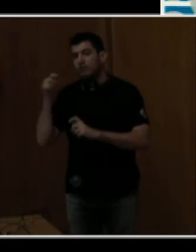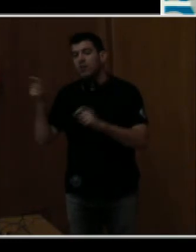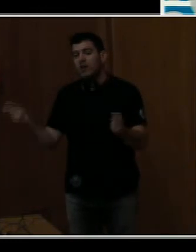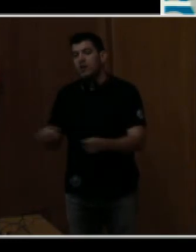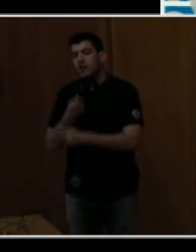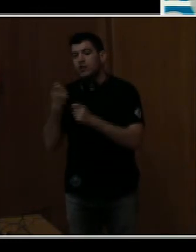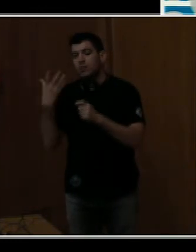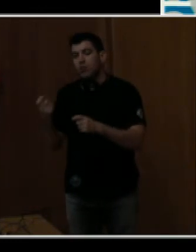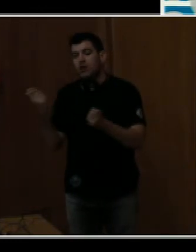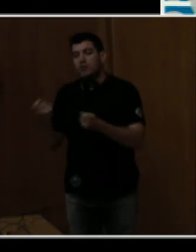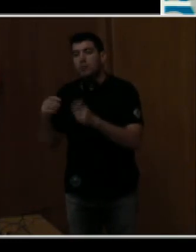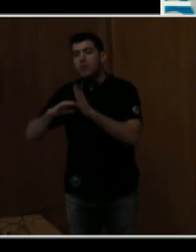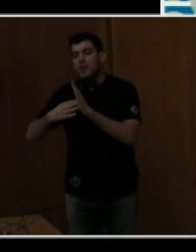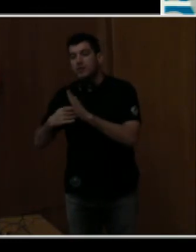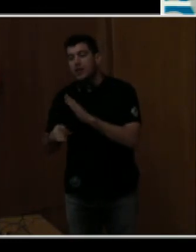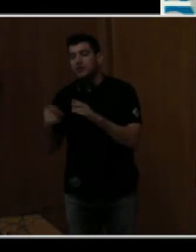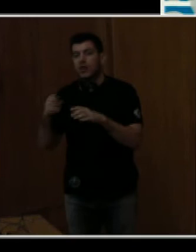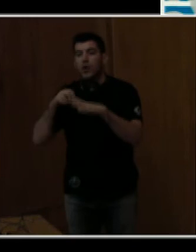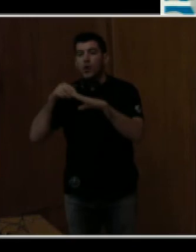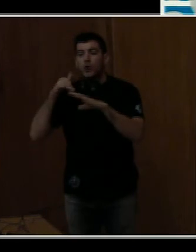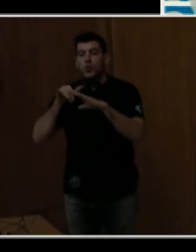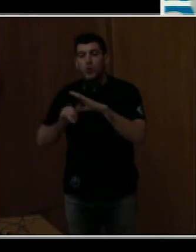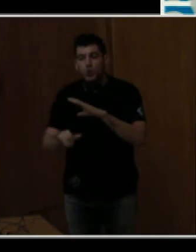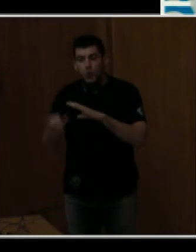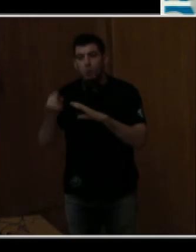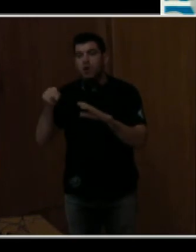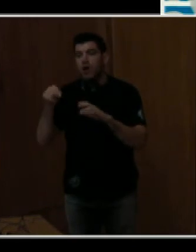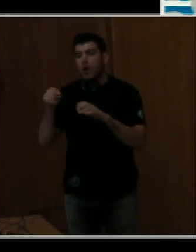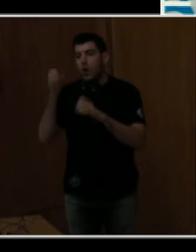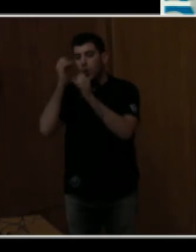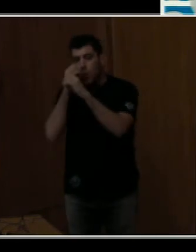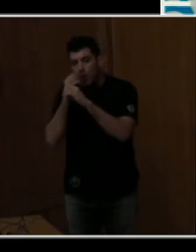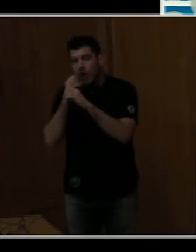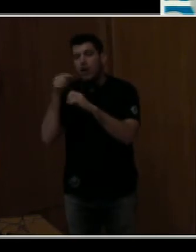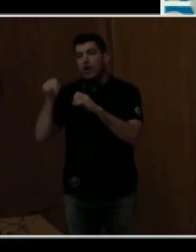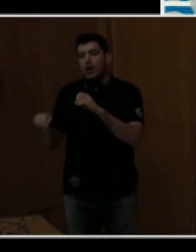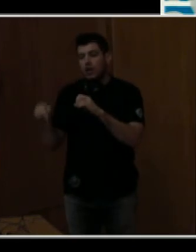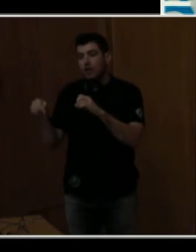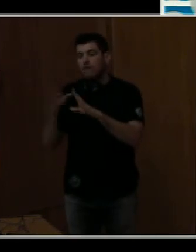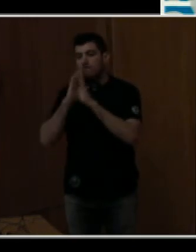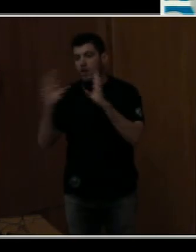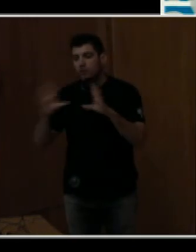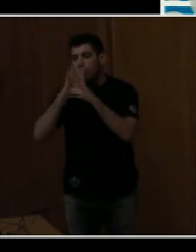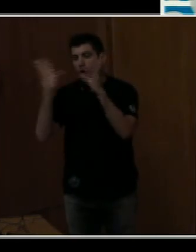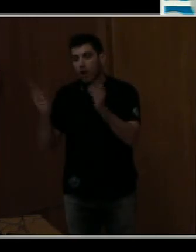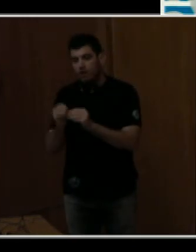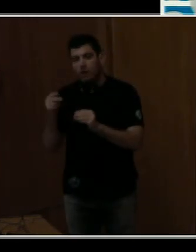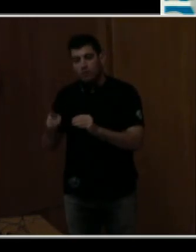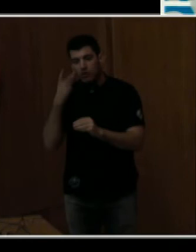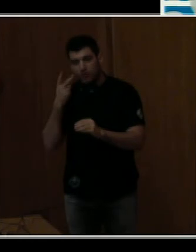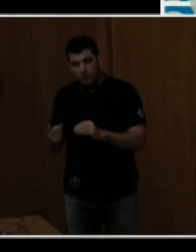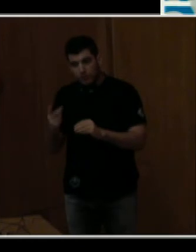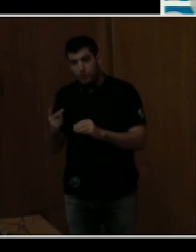υπηρεσίες όπως το YouTube, κάνουν search μέσω Google ή ανεβάζουν κάτι στο Facebook κτλ. Μπορείτε, ας πούμε, για παράδειγμα να